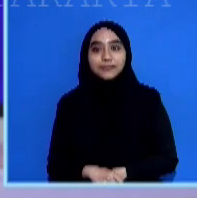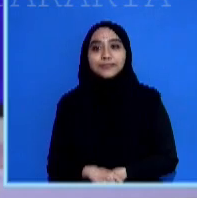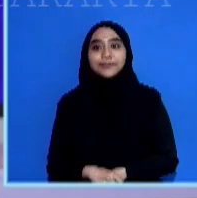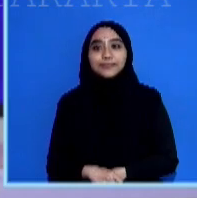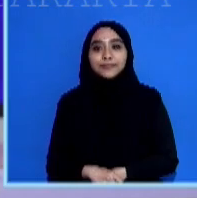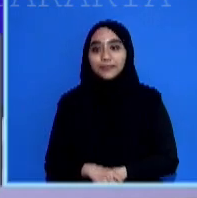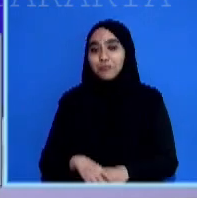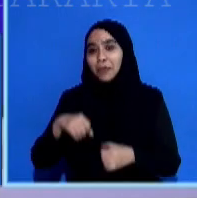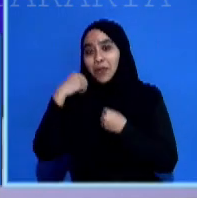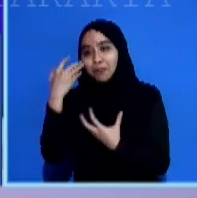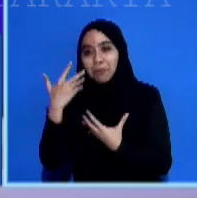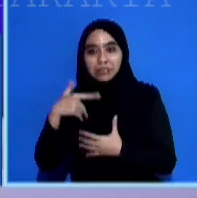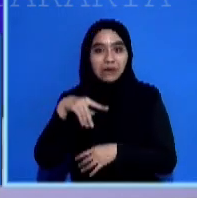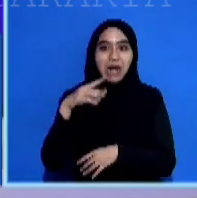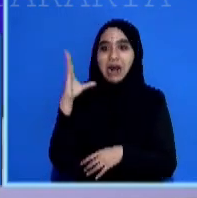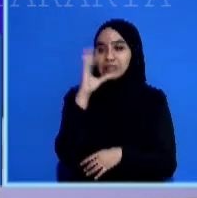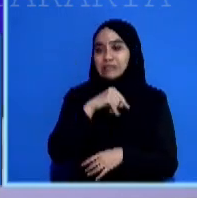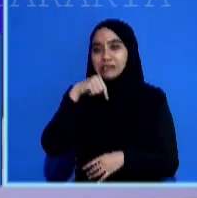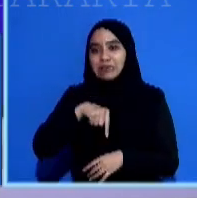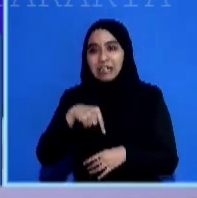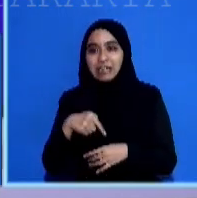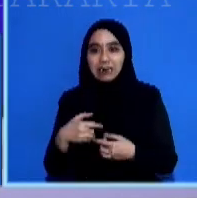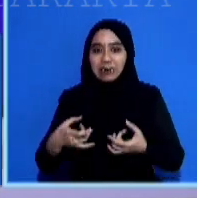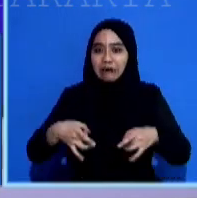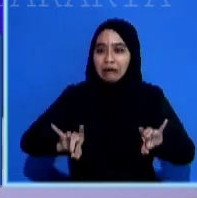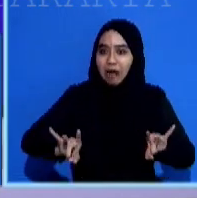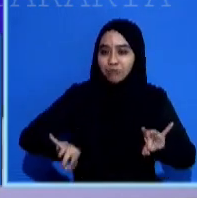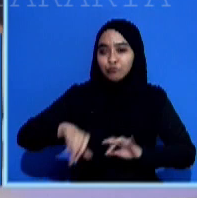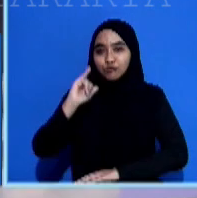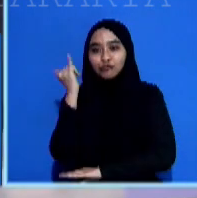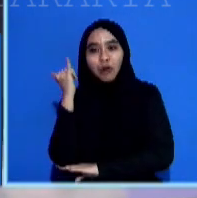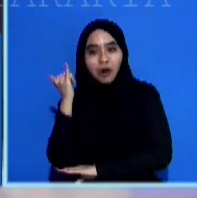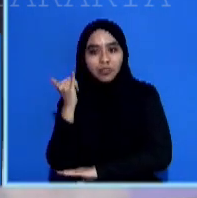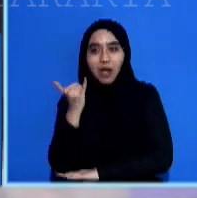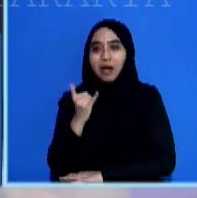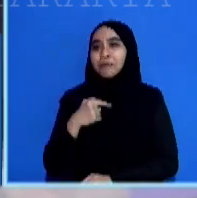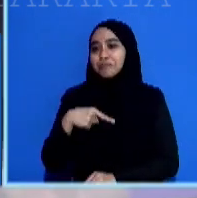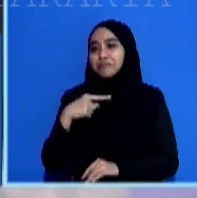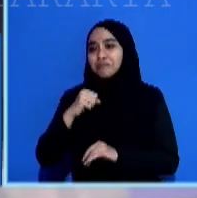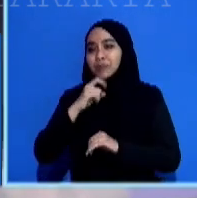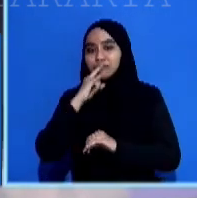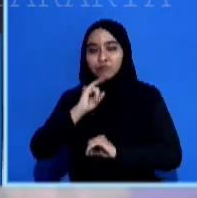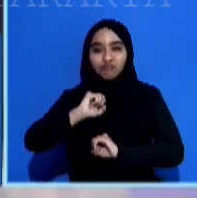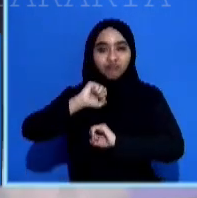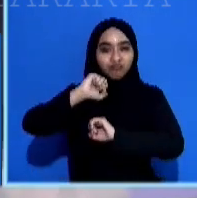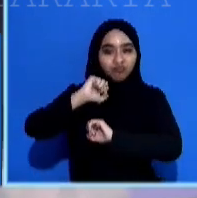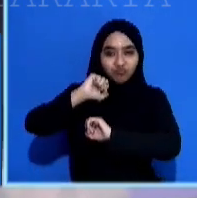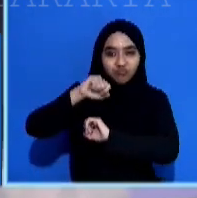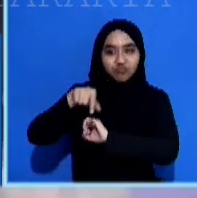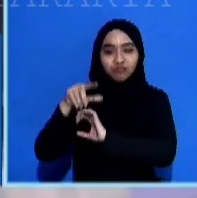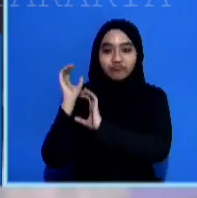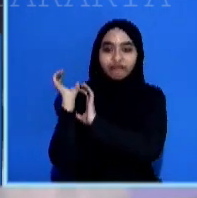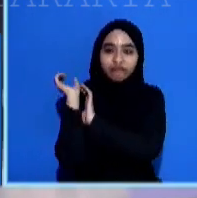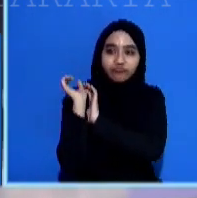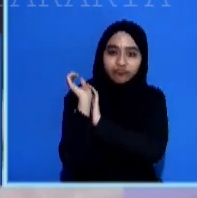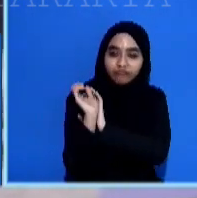kita awal informasi hari ini saudara Keraton Yogyakarta menggelar grebek dalam rangka peringatan Idul Fitri 1445 Hijriah Sejak